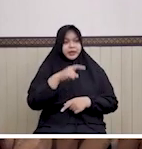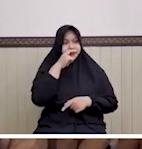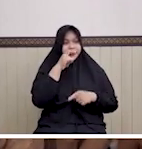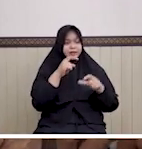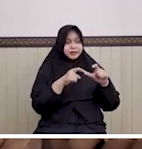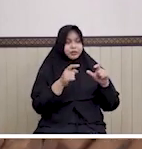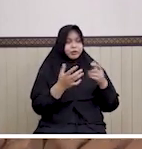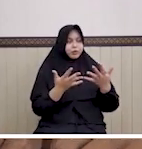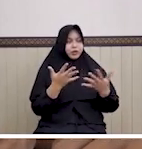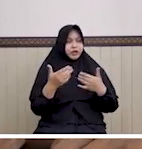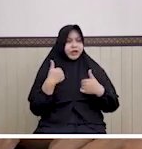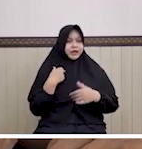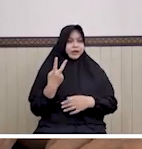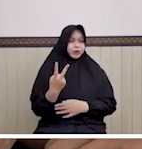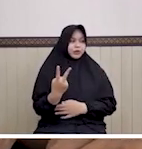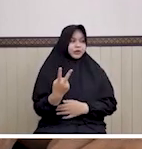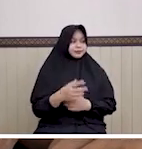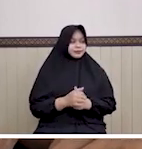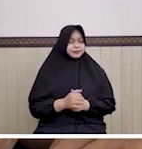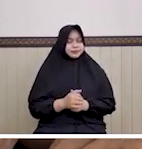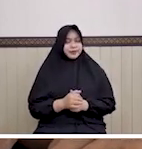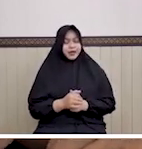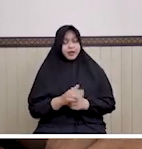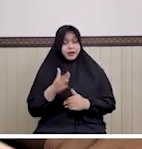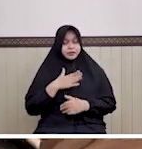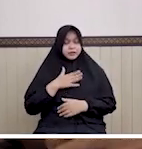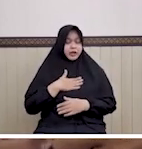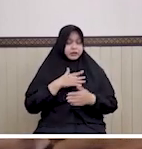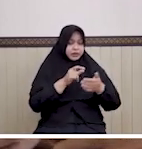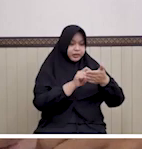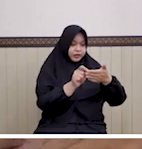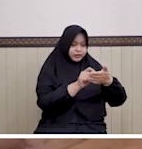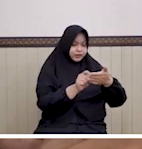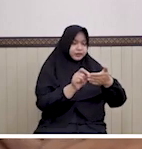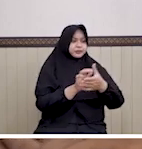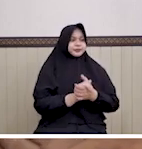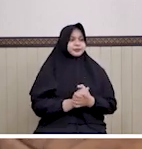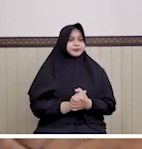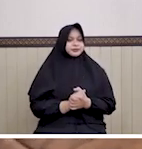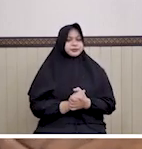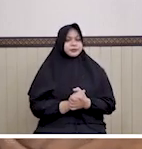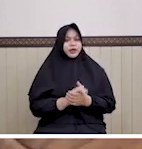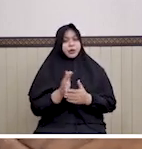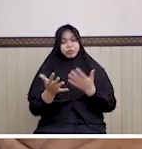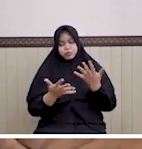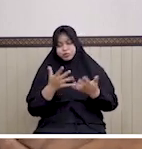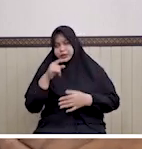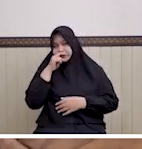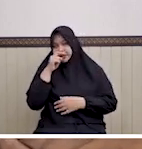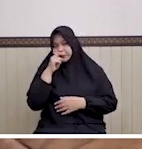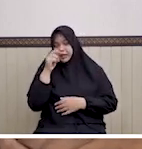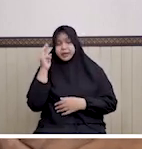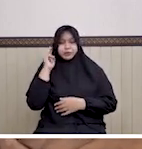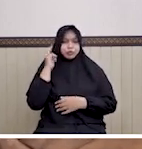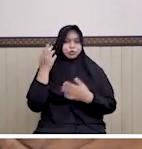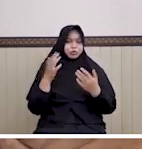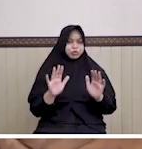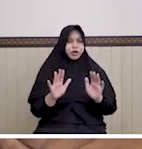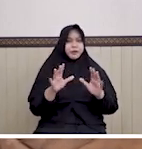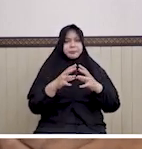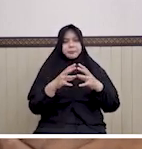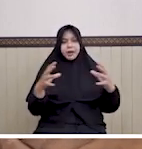Safei paling tidak ada dua hal Pak yang saya catat tadi Mungkin ini Bapak Ibu sekalian sudah